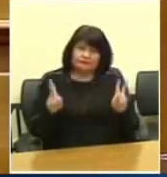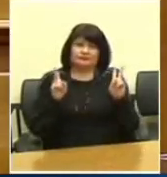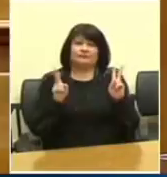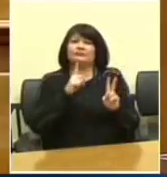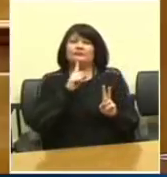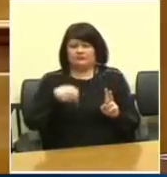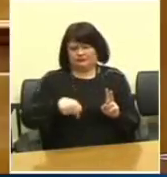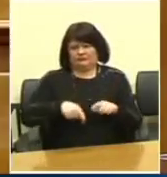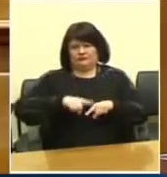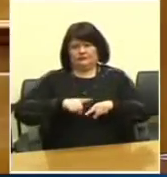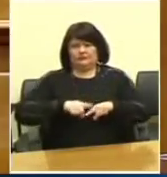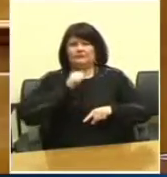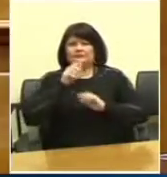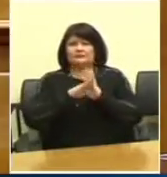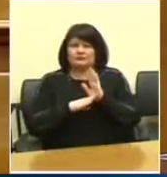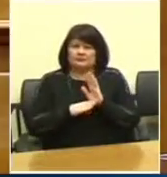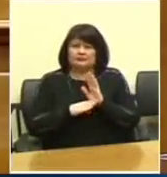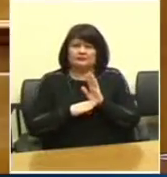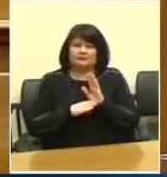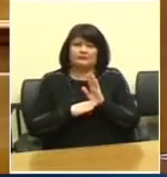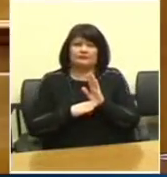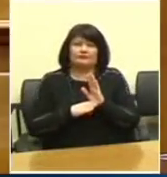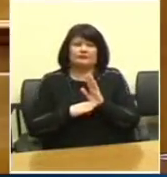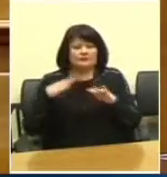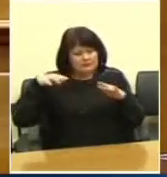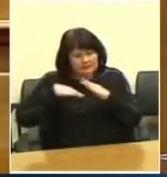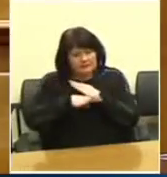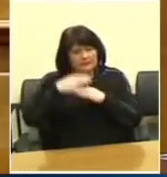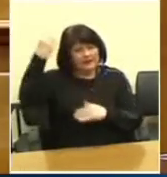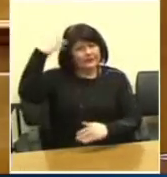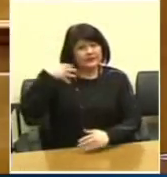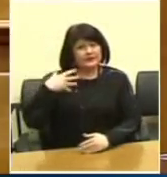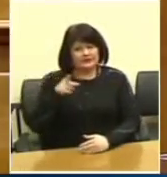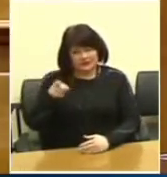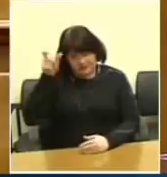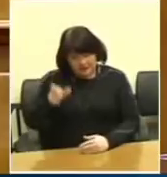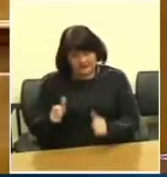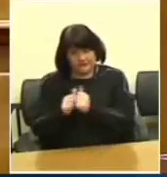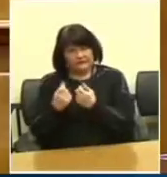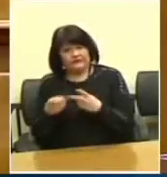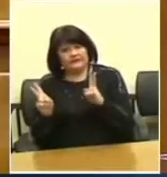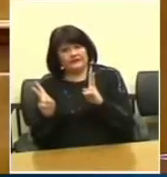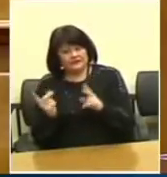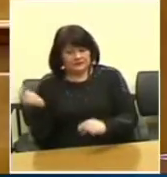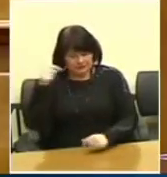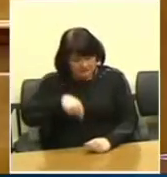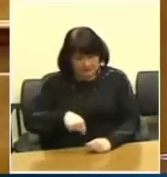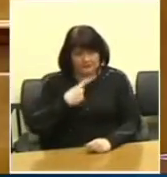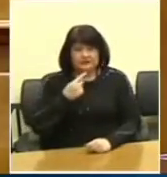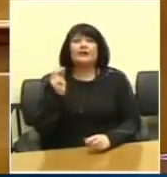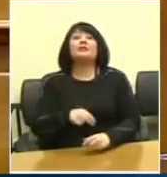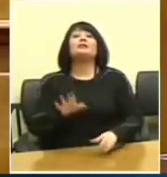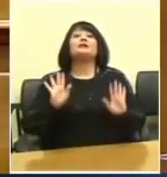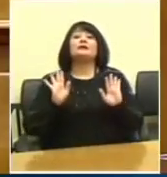μας και επηρεασμένο από τα νάματα του διαφωτισμού, εσείς ως φιλελεύθερος έρχεστε να το